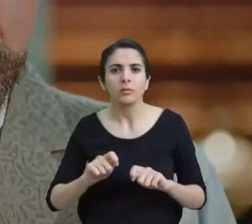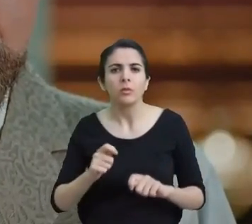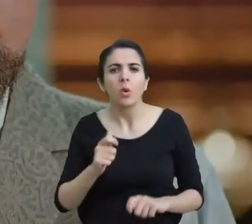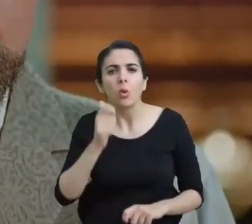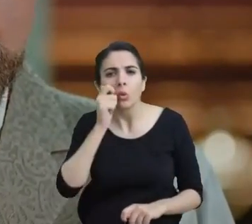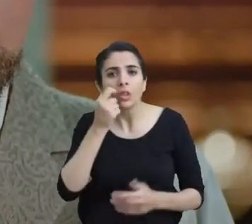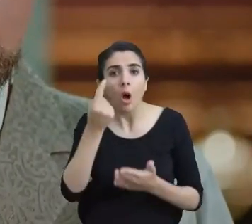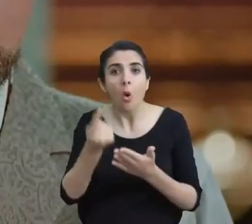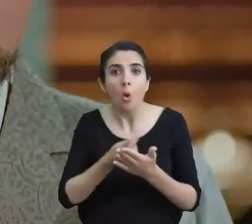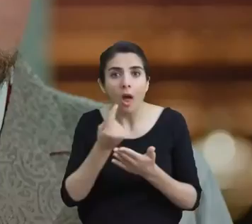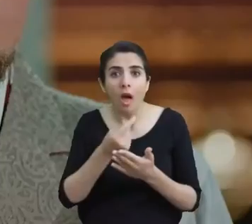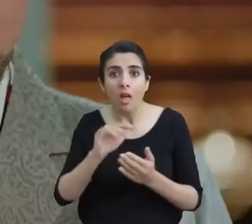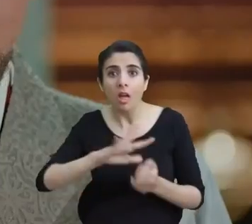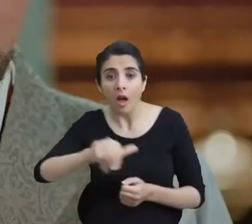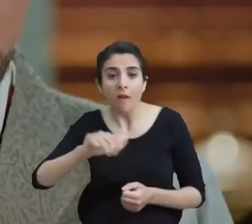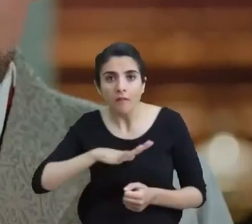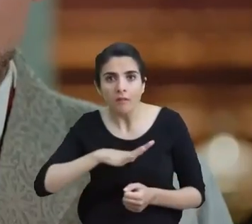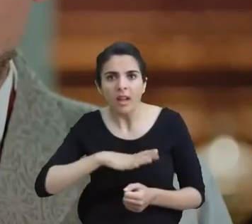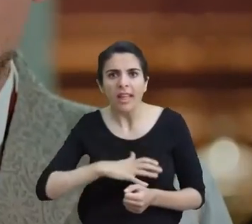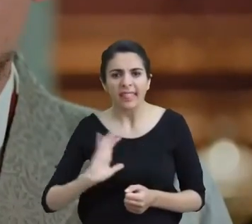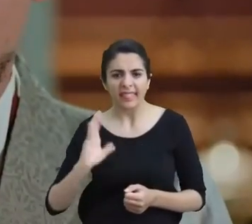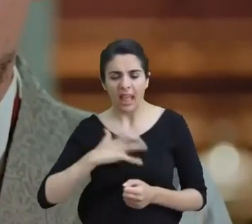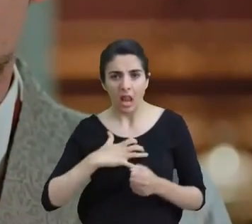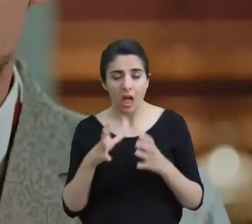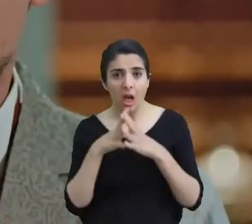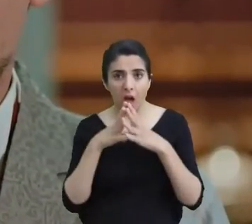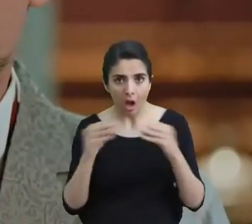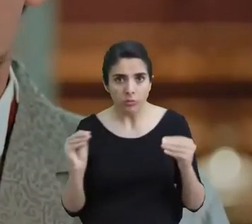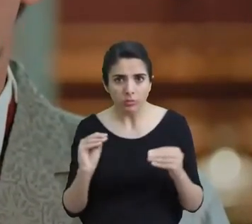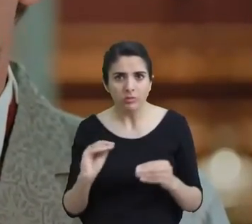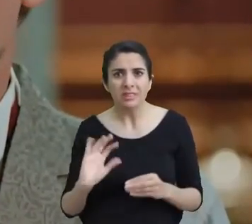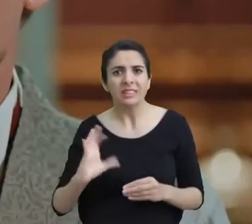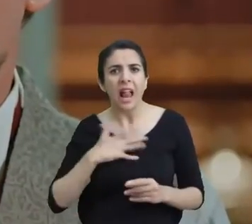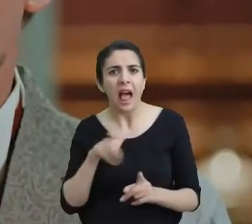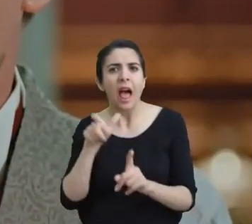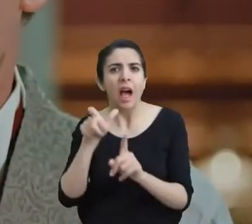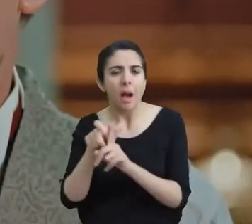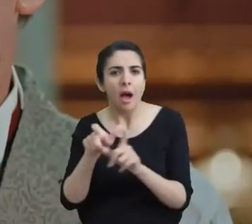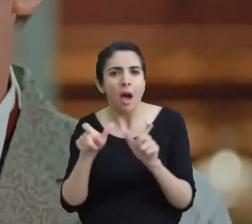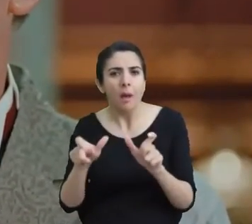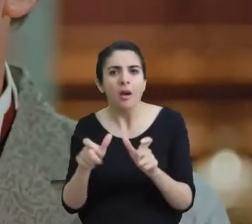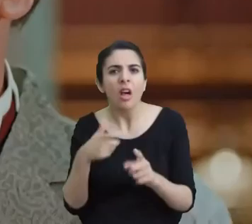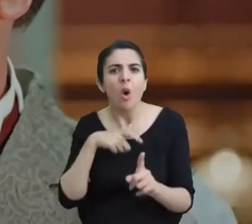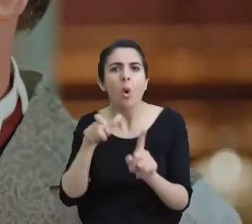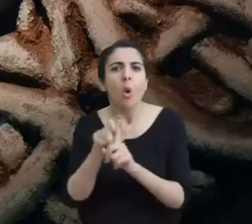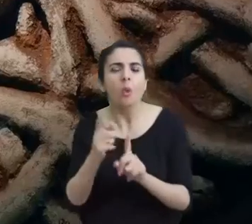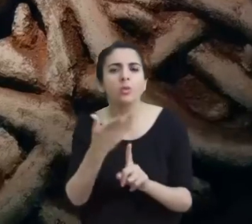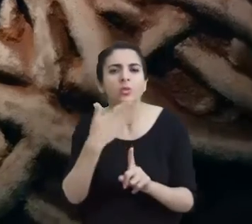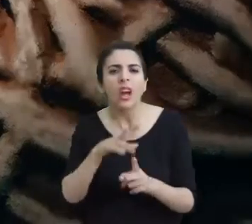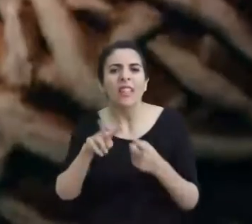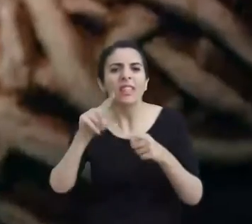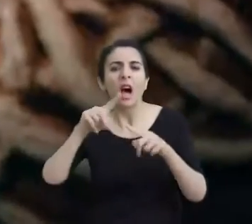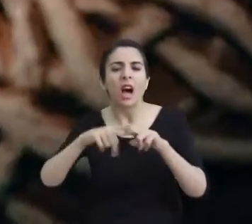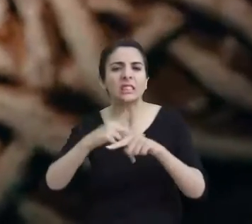Kutsal emanet Kur'an'ın çalındığını, dinin elden gittiğini, kutsal emaneti koruyamayan Nazır Selim